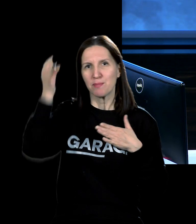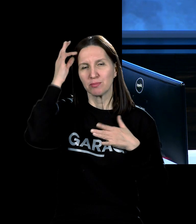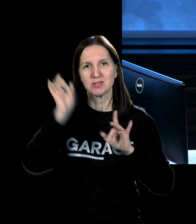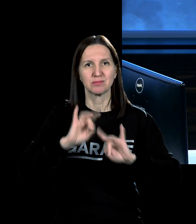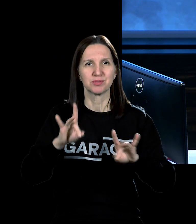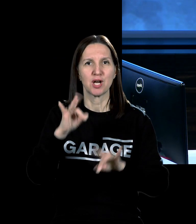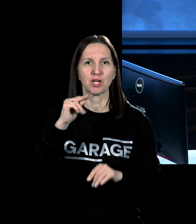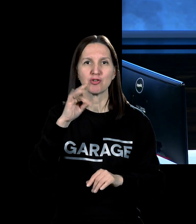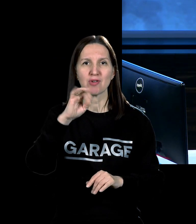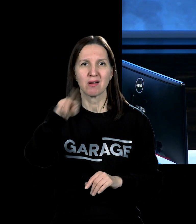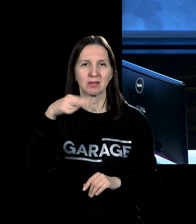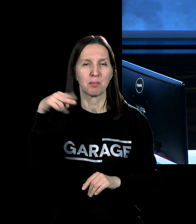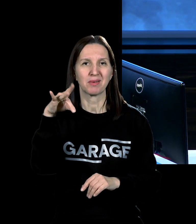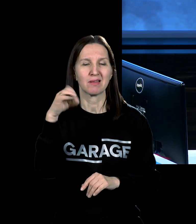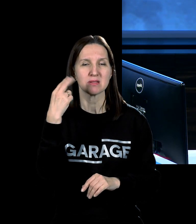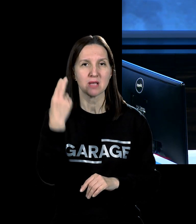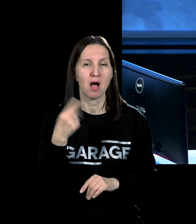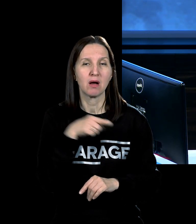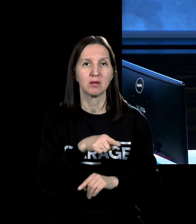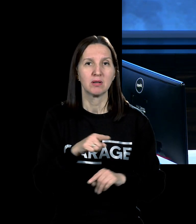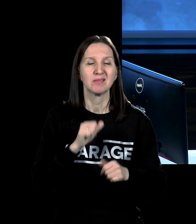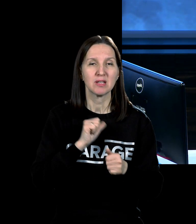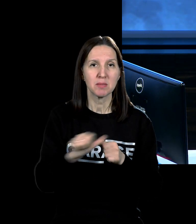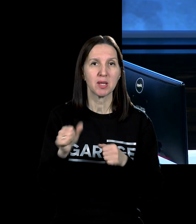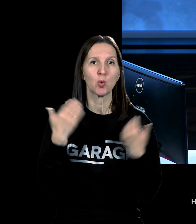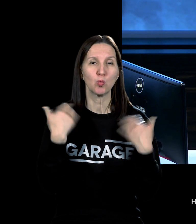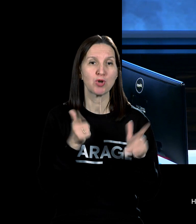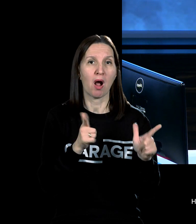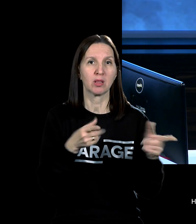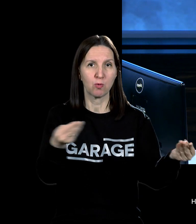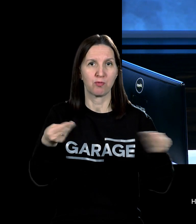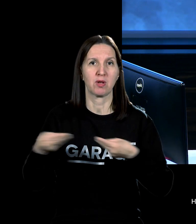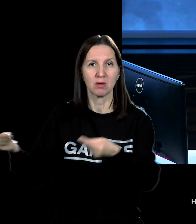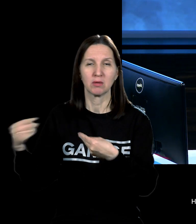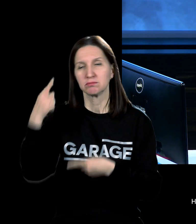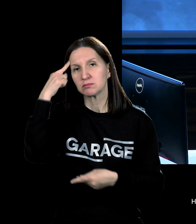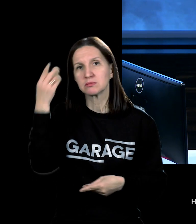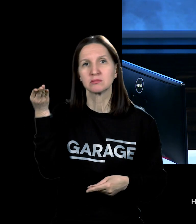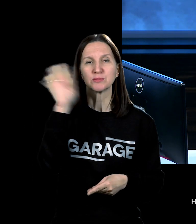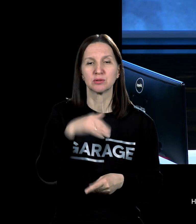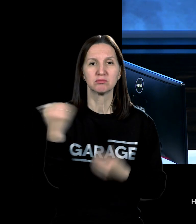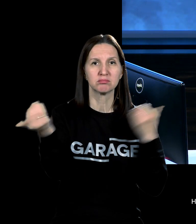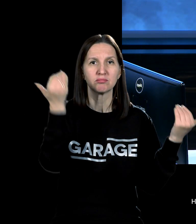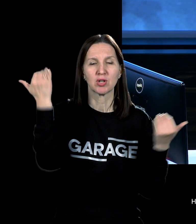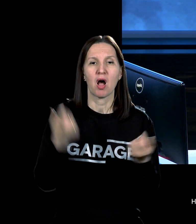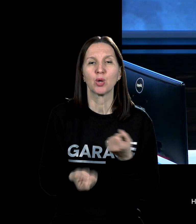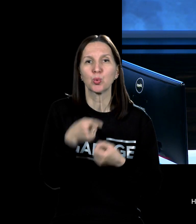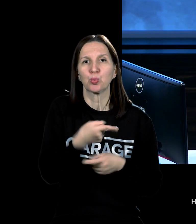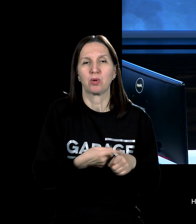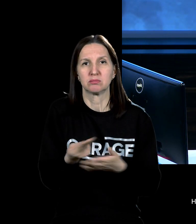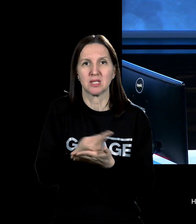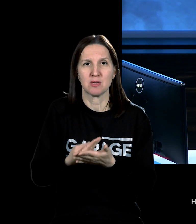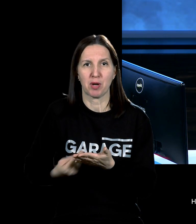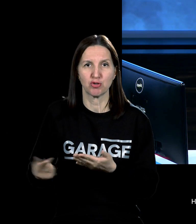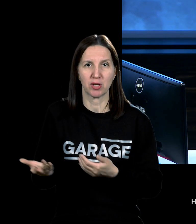апроприацией образов. Да, помните, мы говорили про Ричарда Принца, который действительно, про других художников, которые работают ровно уже с готовыми картинками, не заботясь о